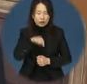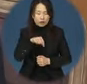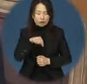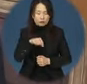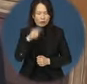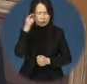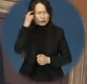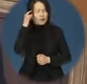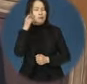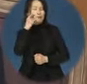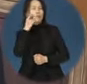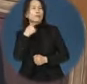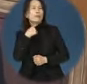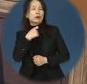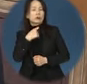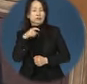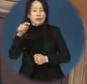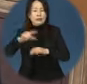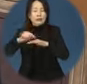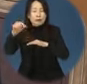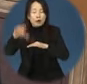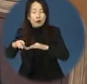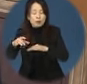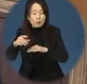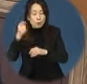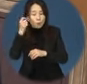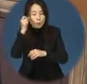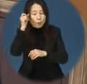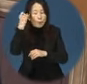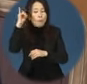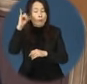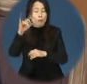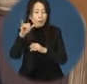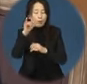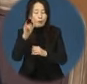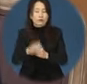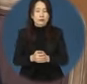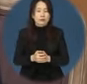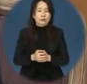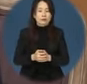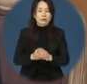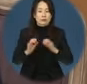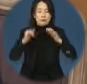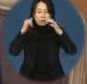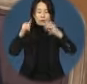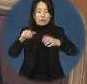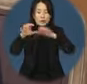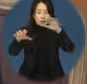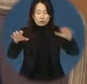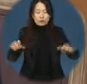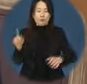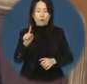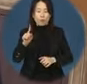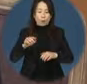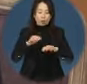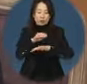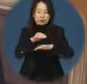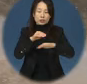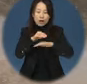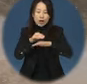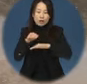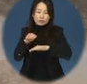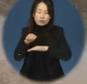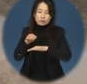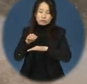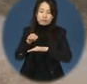수 없지만 훨씬 효율적인 저럴 때도 가 있는데요 1 동안 세계 각국에서 많이 이용했던 게 드라이브 스를 하는 게 있습니다 무초